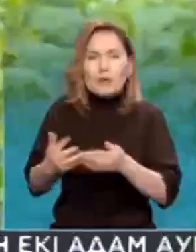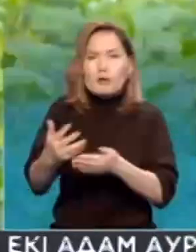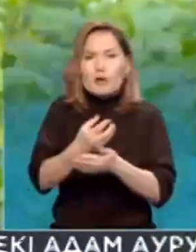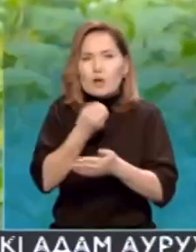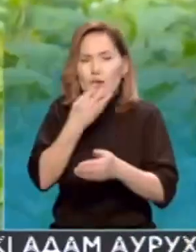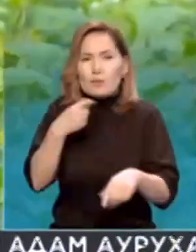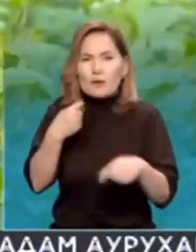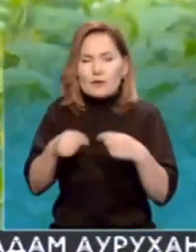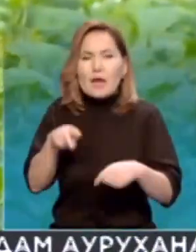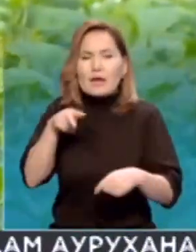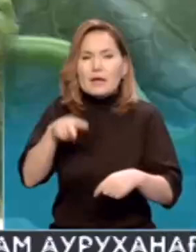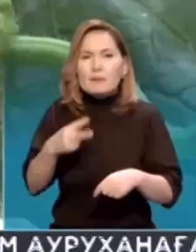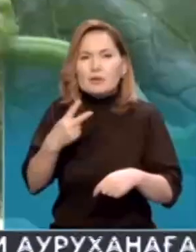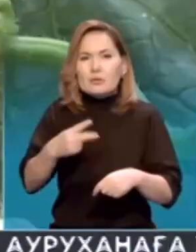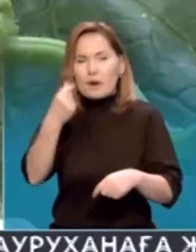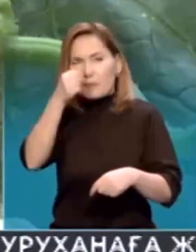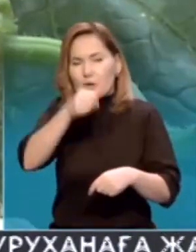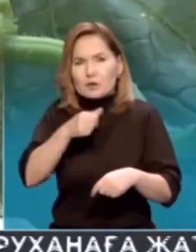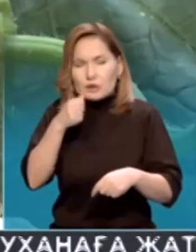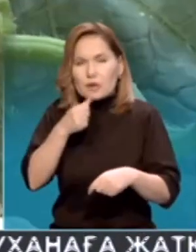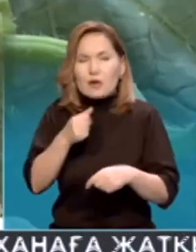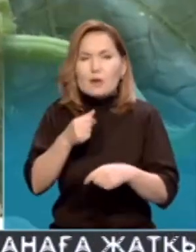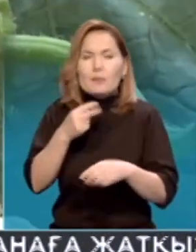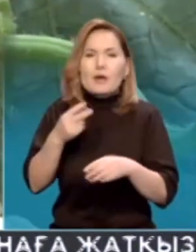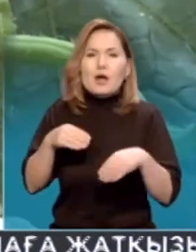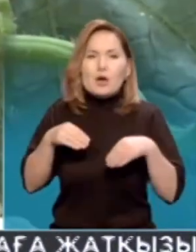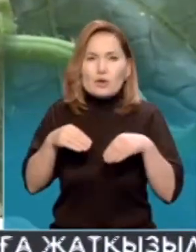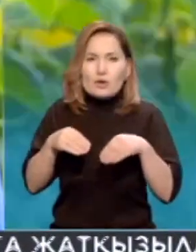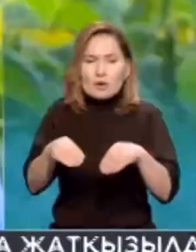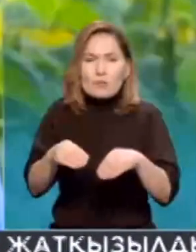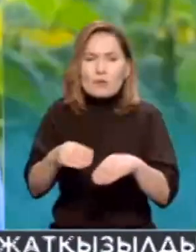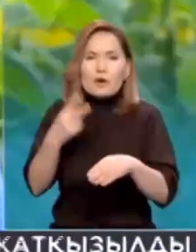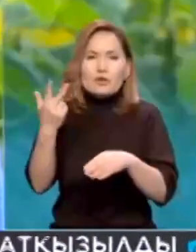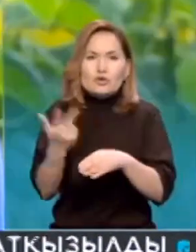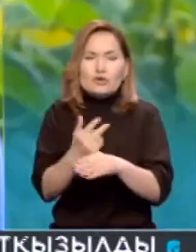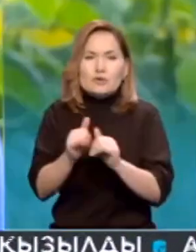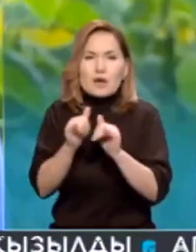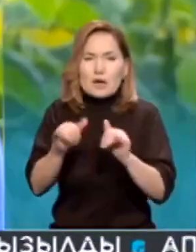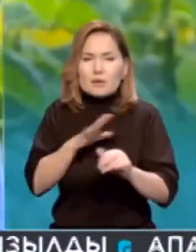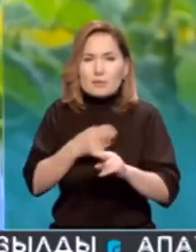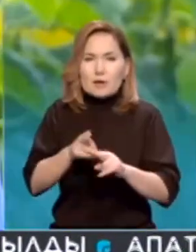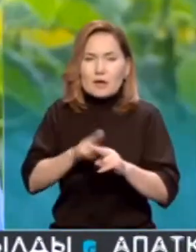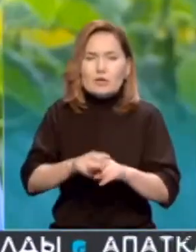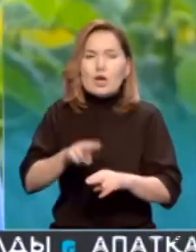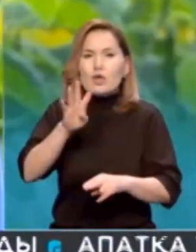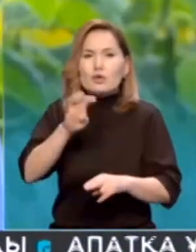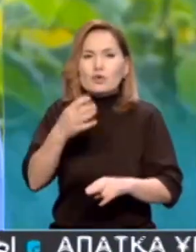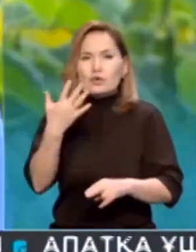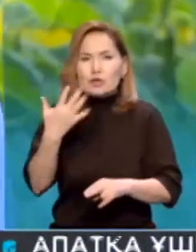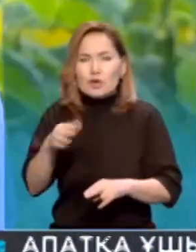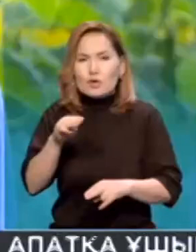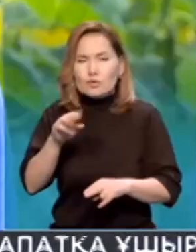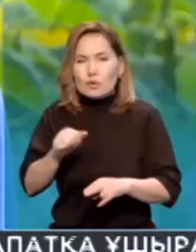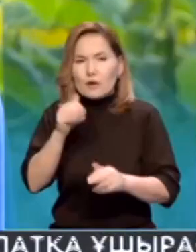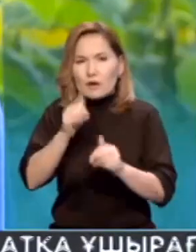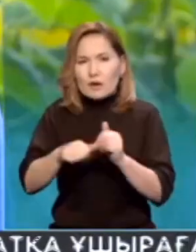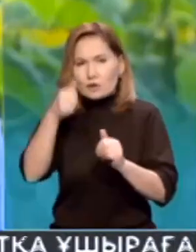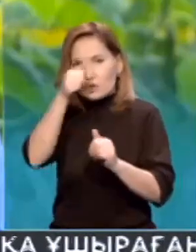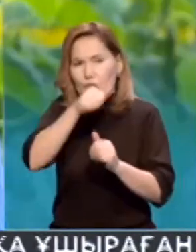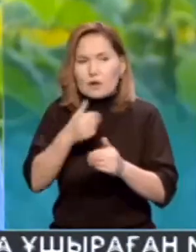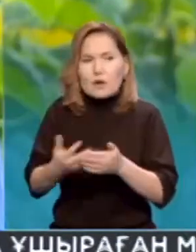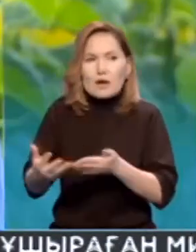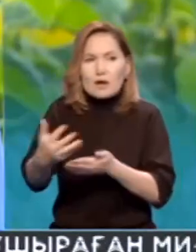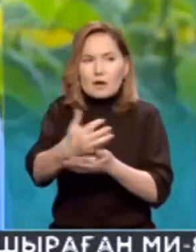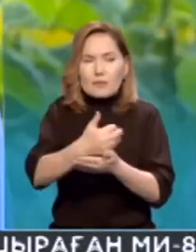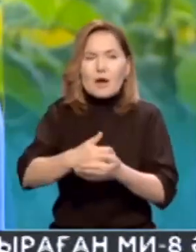2022 жылы тағы бір жылыжай салып өнімін 3 есе арттырды. Біз жылына 400-450 тонна өнім аламыз.